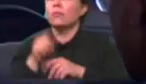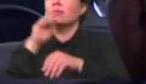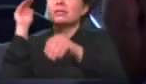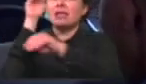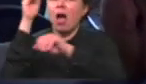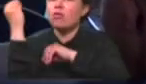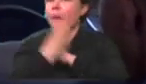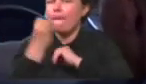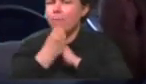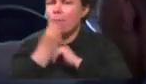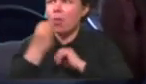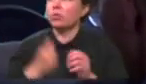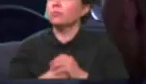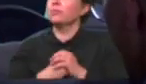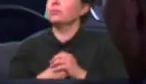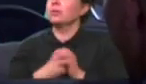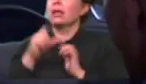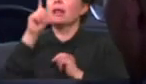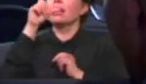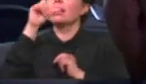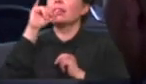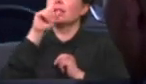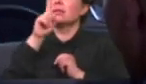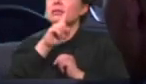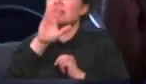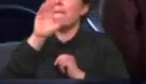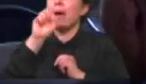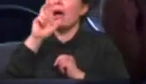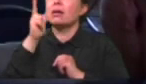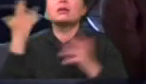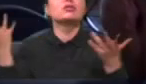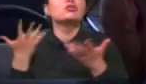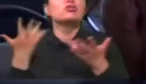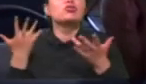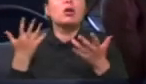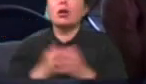Też zachodniopomorskie. A Lidzbark, ale nie warmiński.